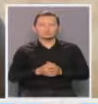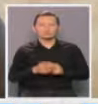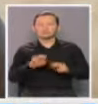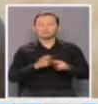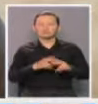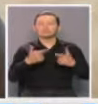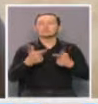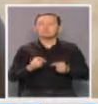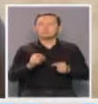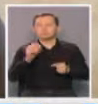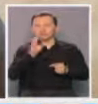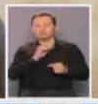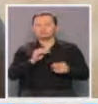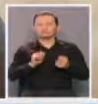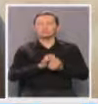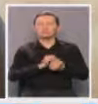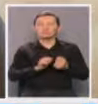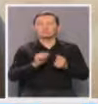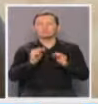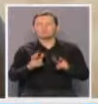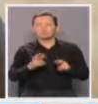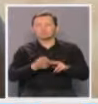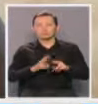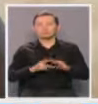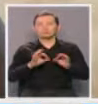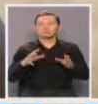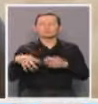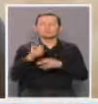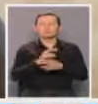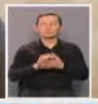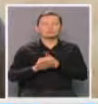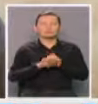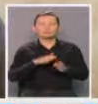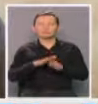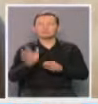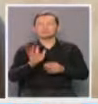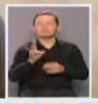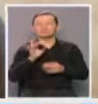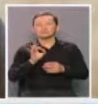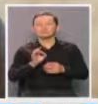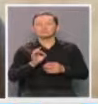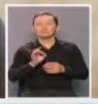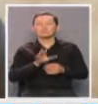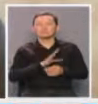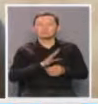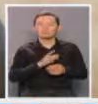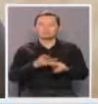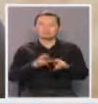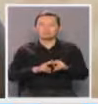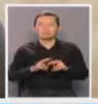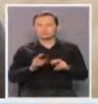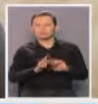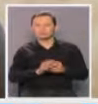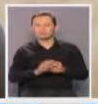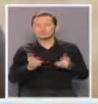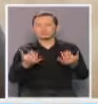они получили соответствующие консультации. Не все, возможно, из них приходят к мирному разрешению спора, однако такую